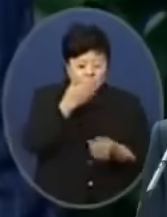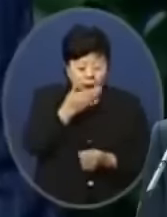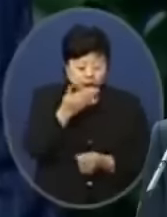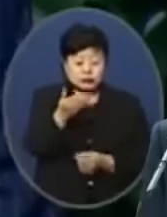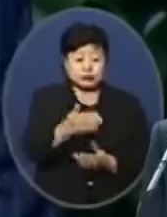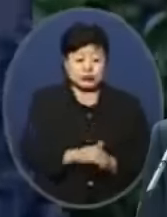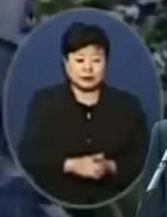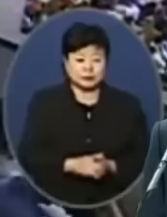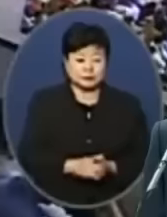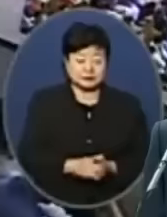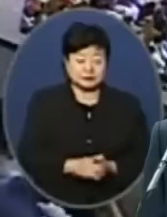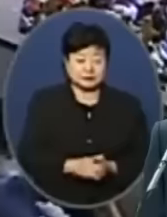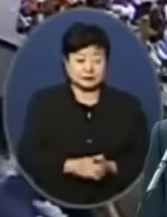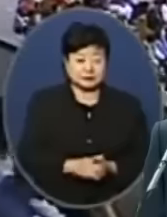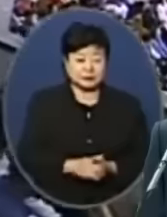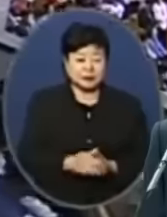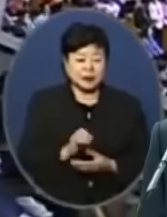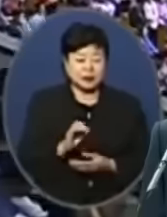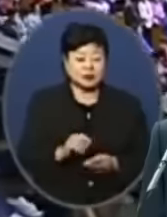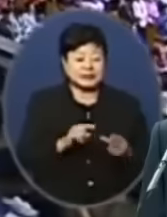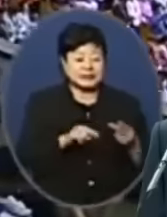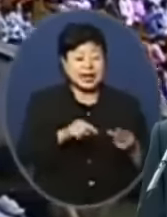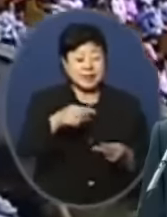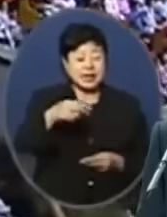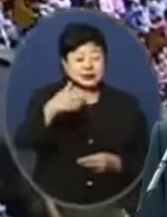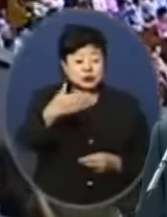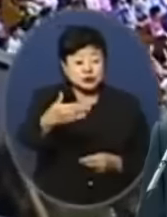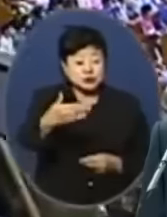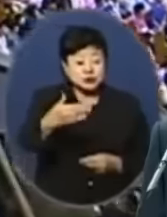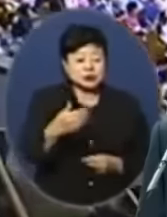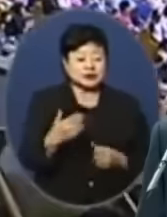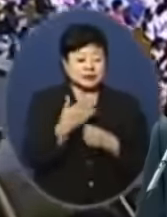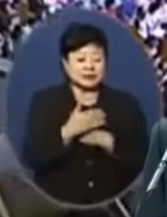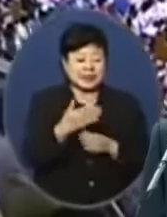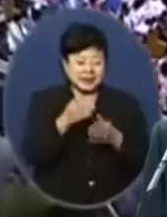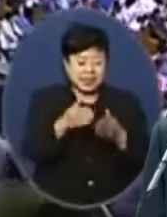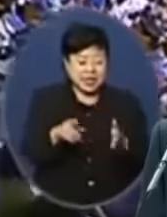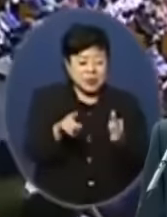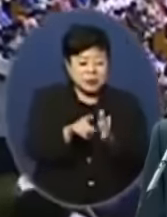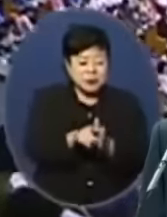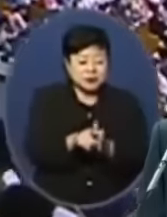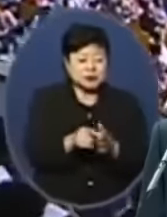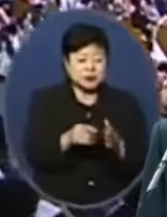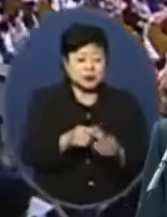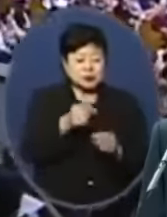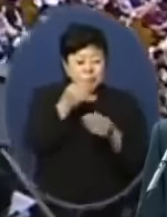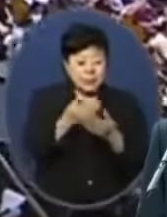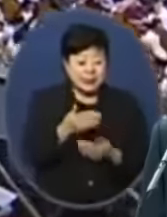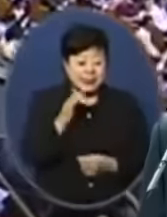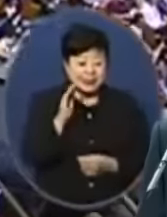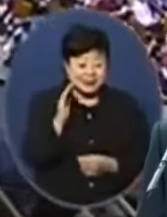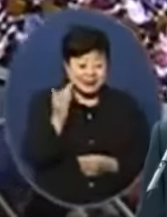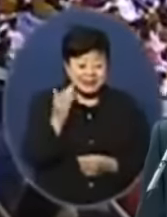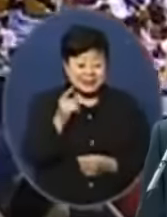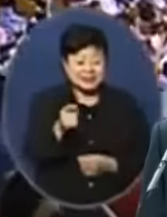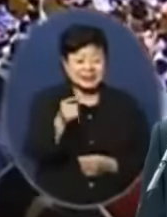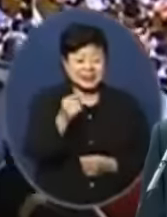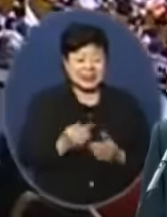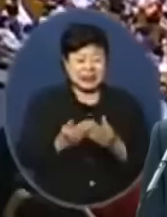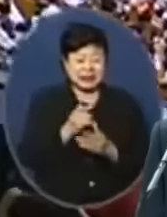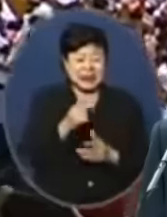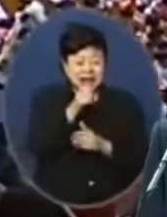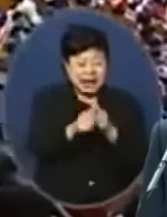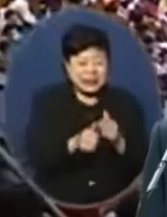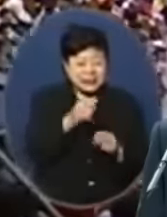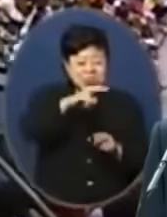주신 것입니다. 에베소 2장 8절로 9절에 보면 너희는 그 은혜에 의하여 믿음으로 말미암아 구원을 받았으니 이것이 너희에게서 난